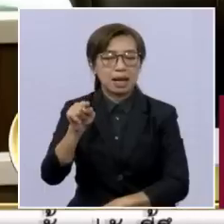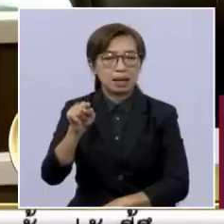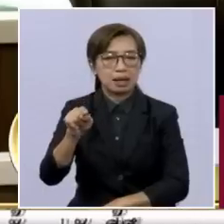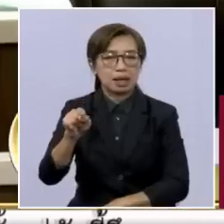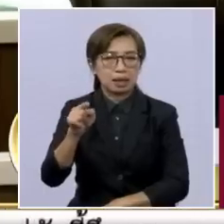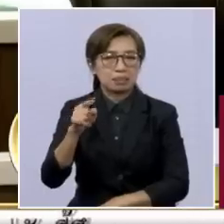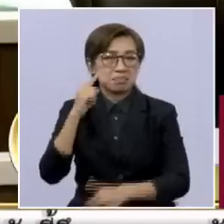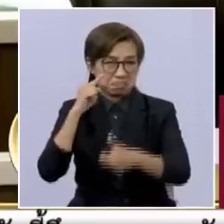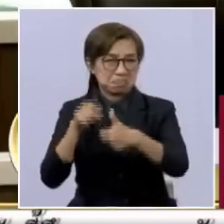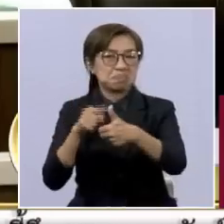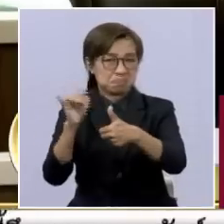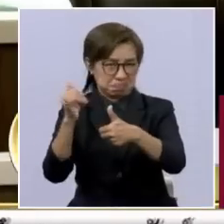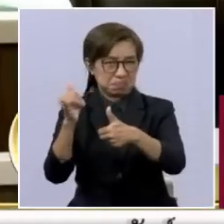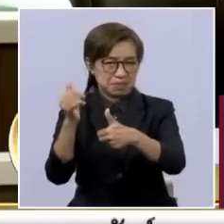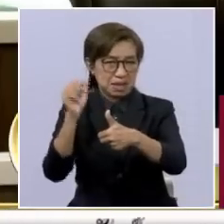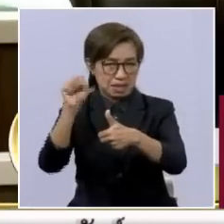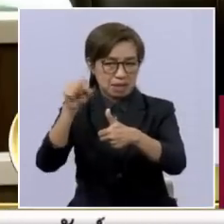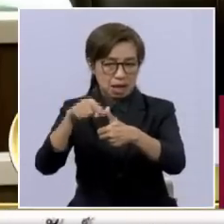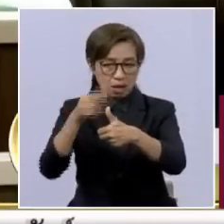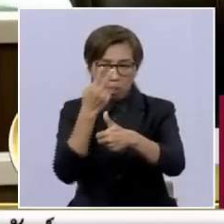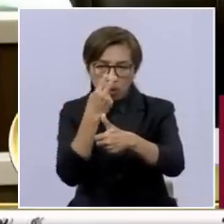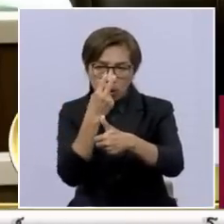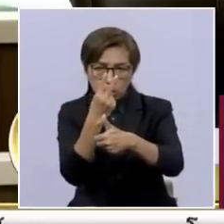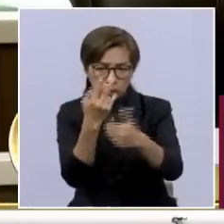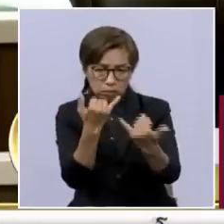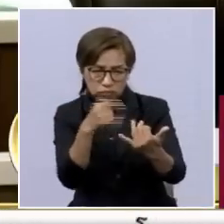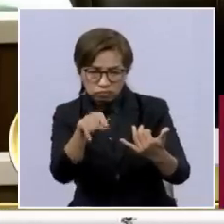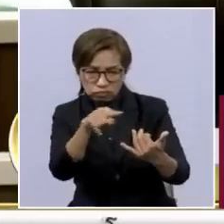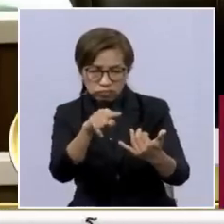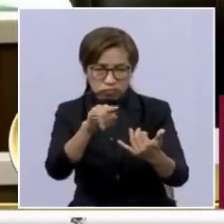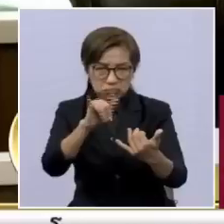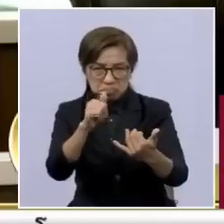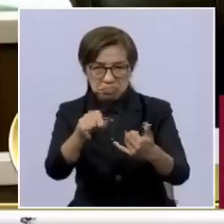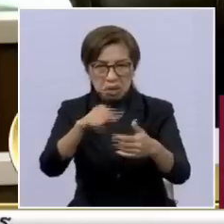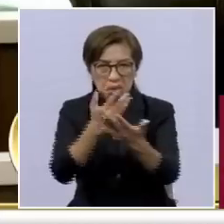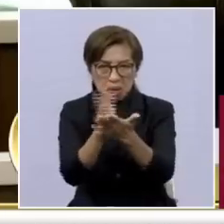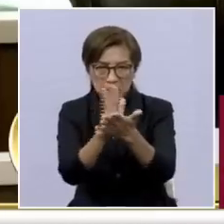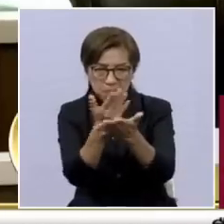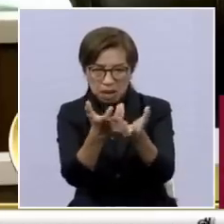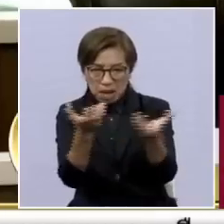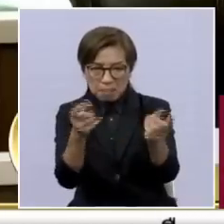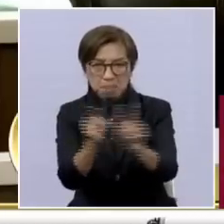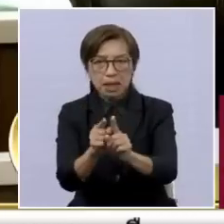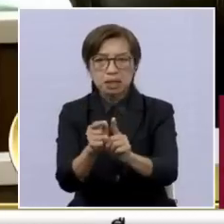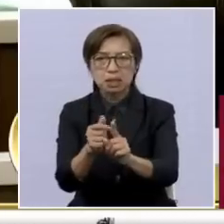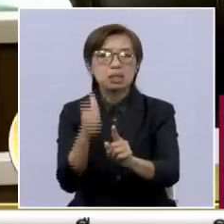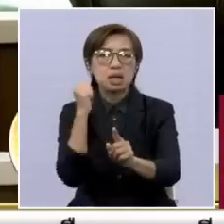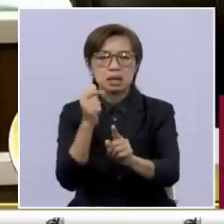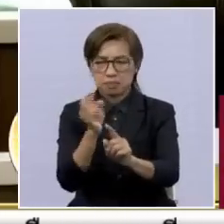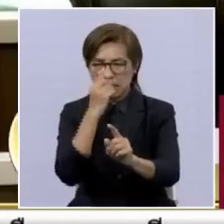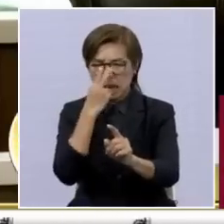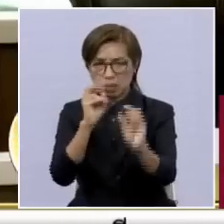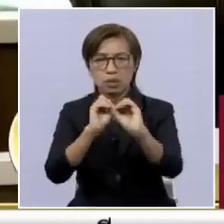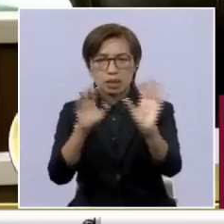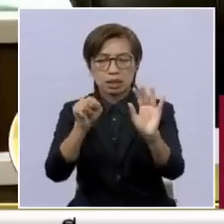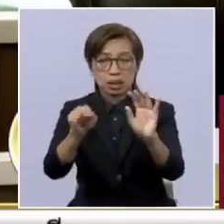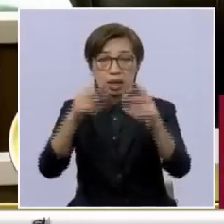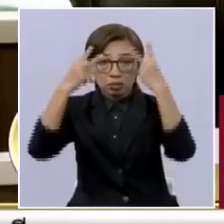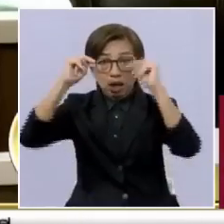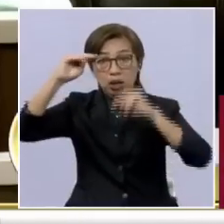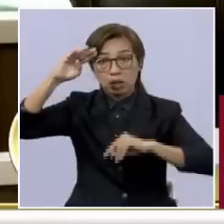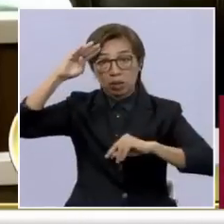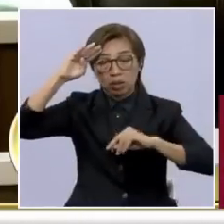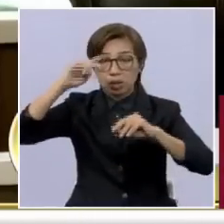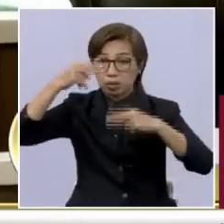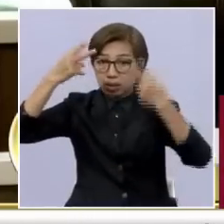กับสูตรนี้มากที่สุดเลยนะคะเพราะว่าสถานการณ์ขณะนี้ยังมีการแบ่งขั้วในลักษณะเดิมแบบชัดเจนและการเลือกนายกในสภา